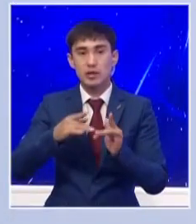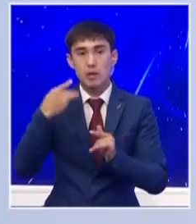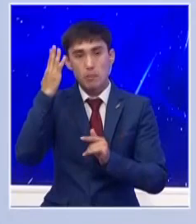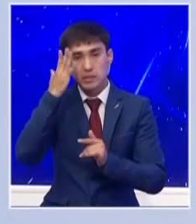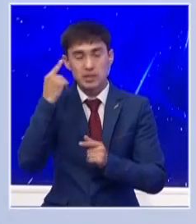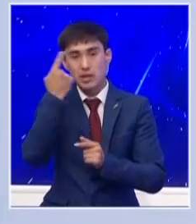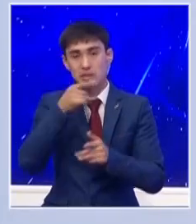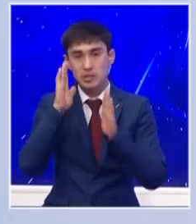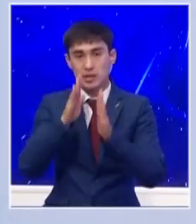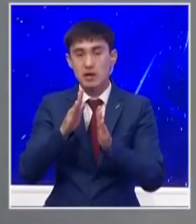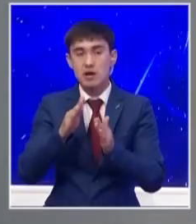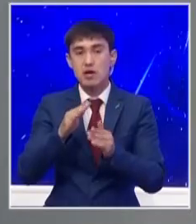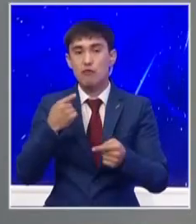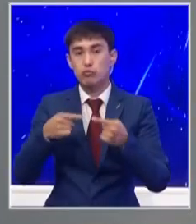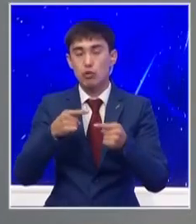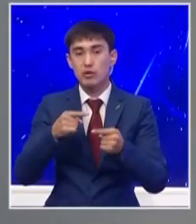«Футбольные фрагменты».